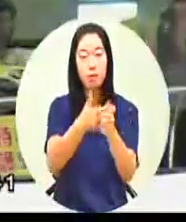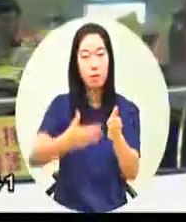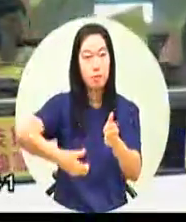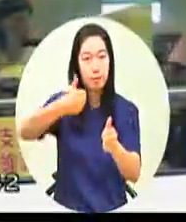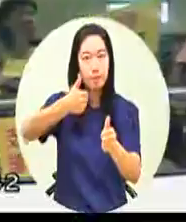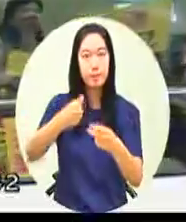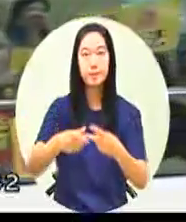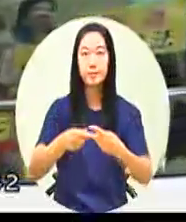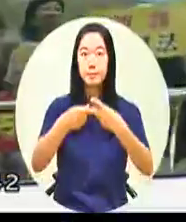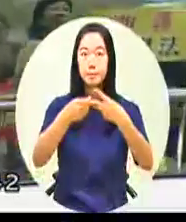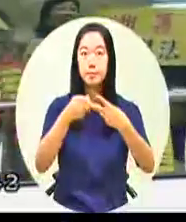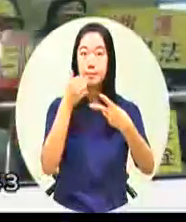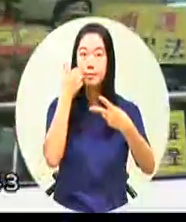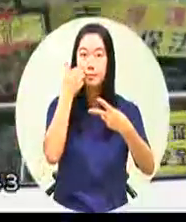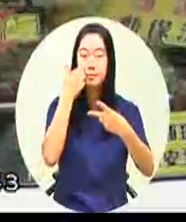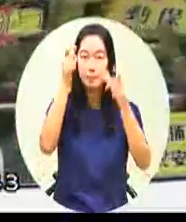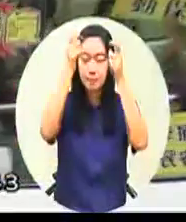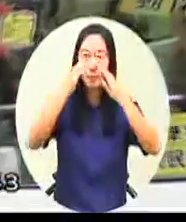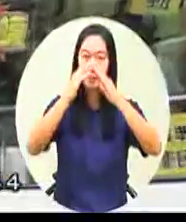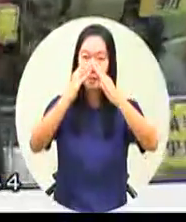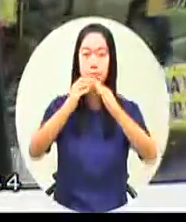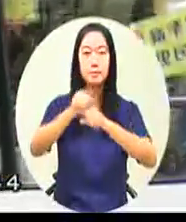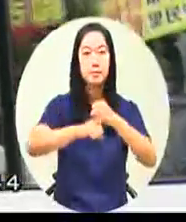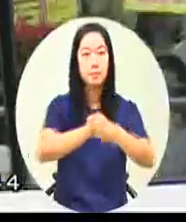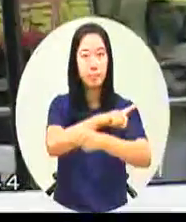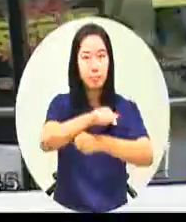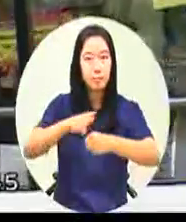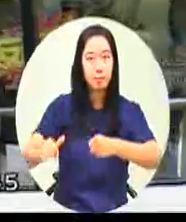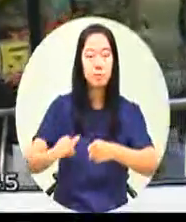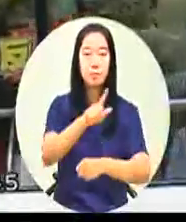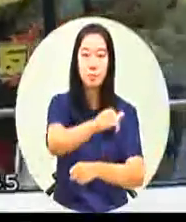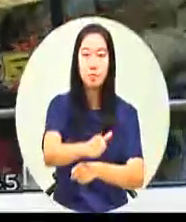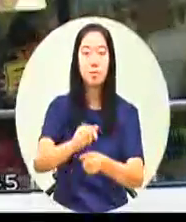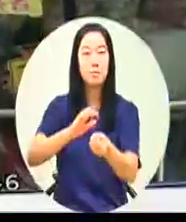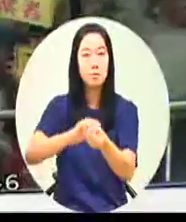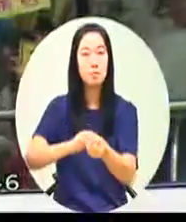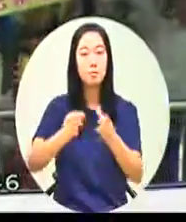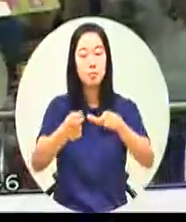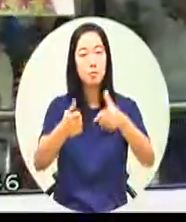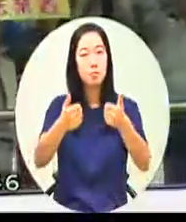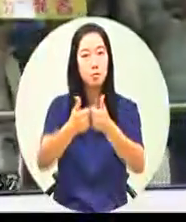第二位是高雄市兽医师工会高真庸理事长。